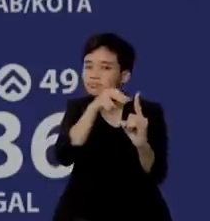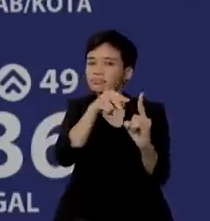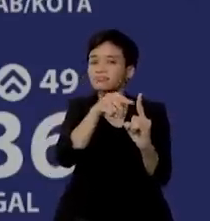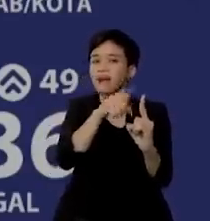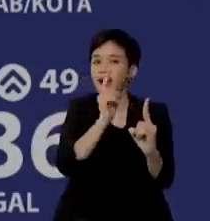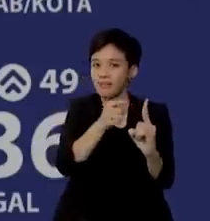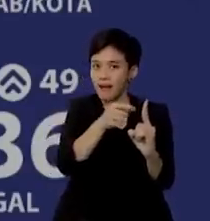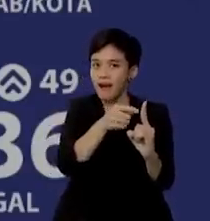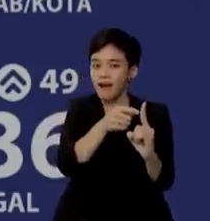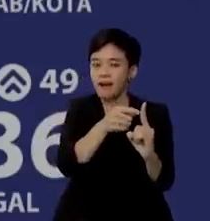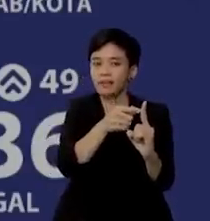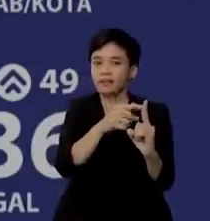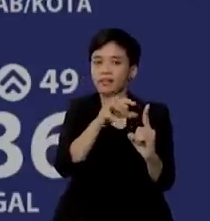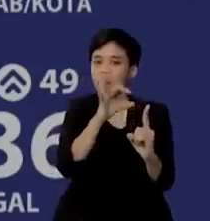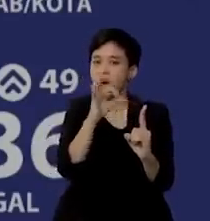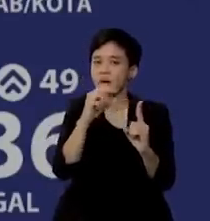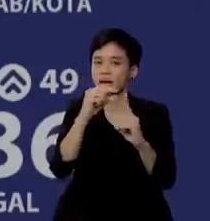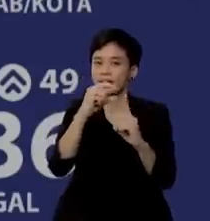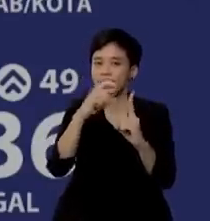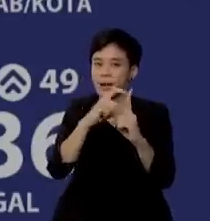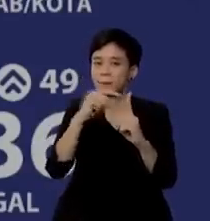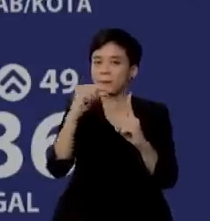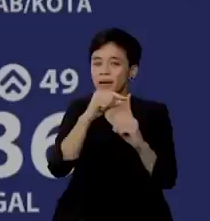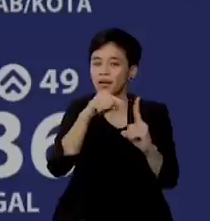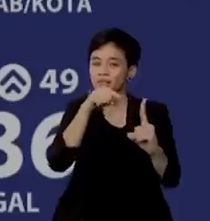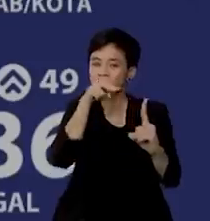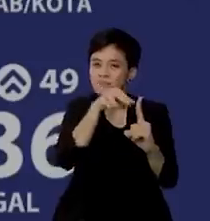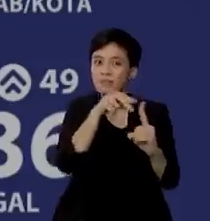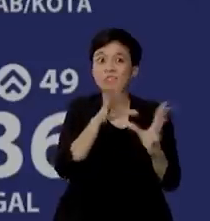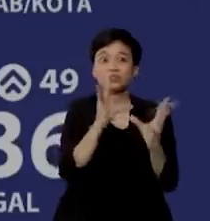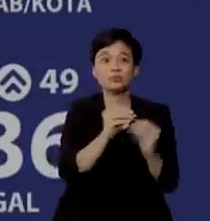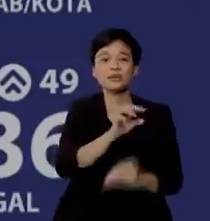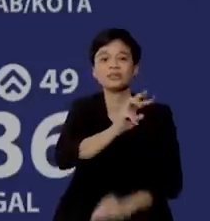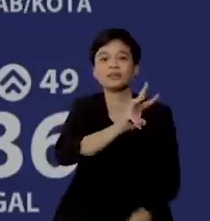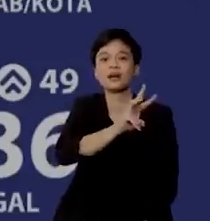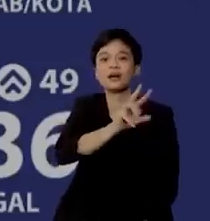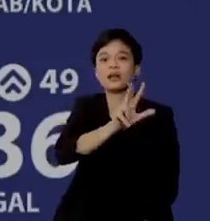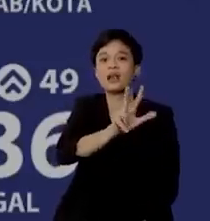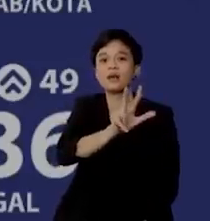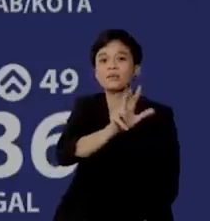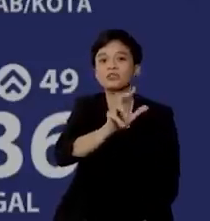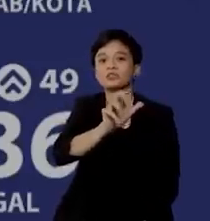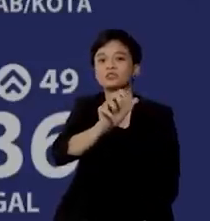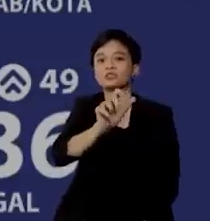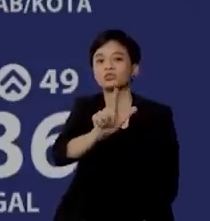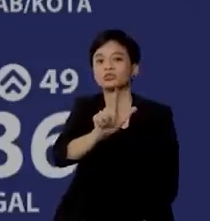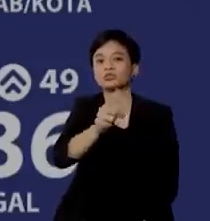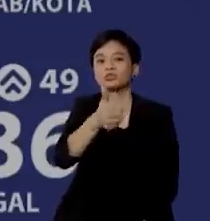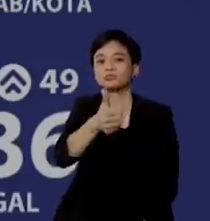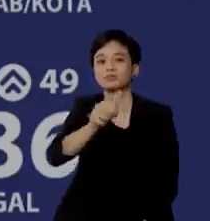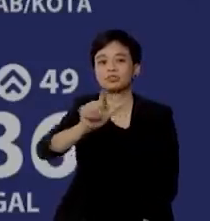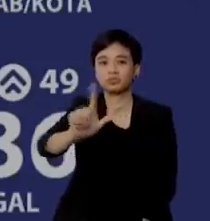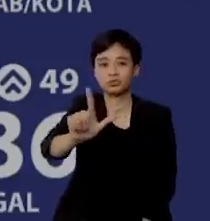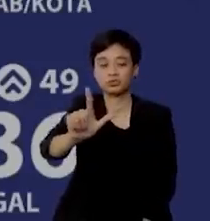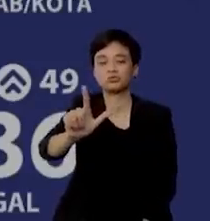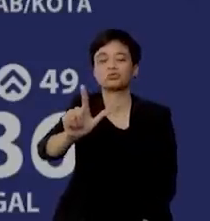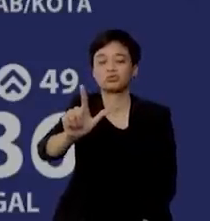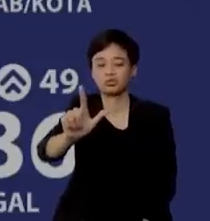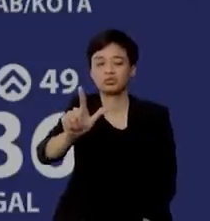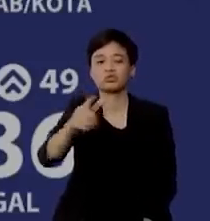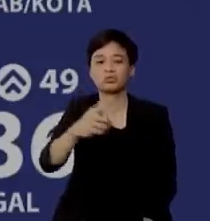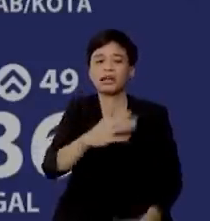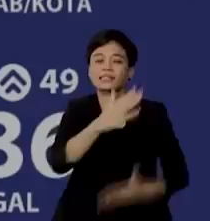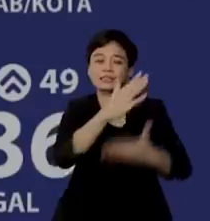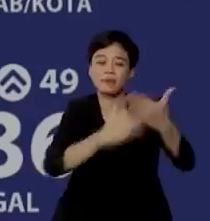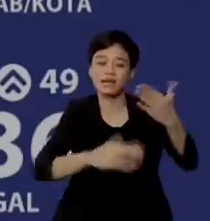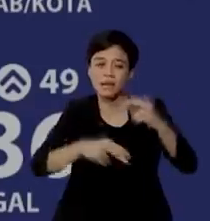yang kita kenal sebagai DP ini sebanyak 30 8767 dan sebagian sudah